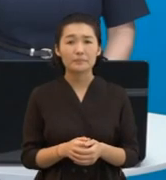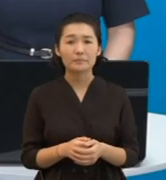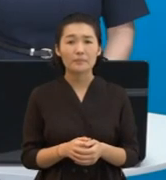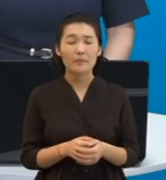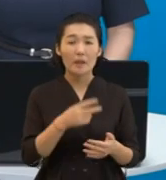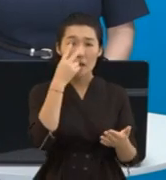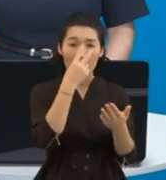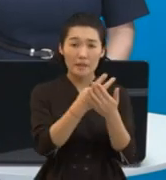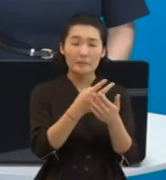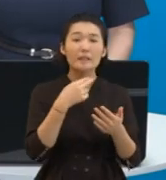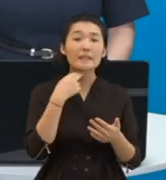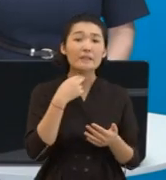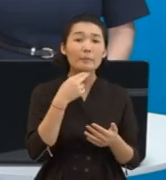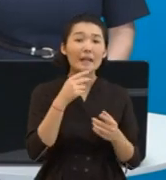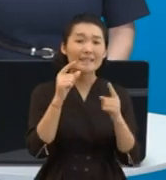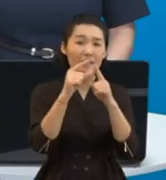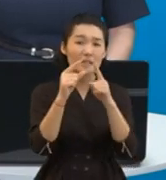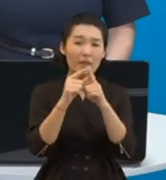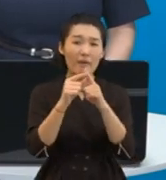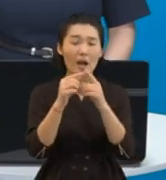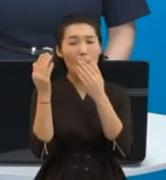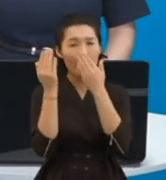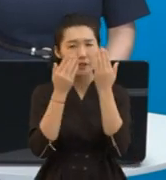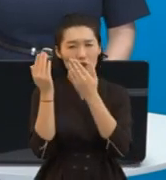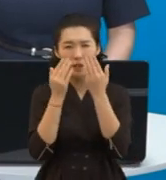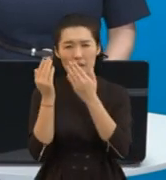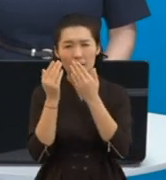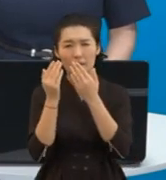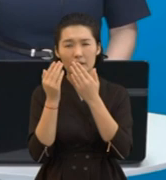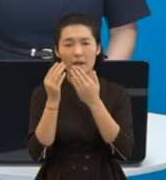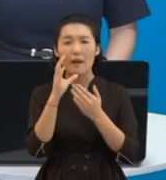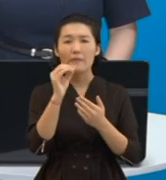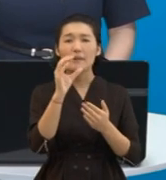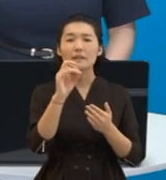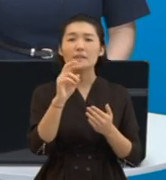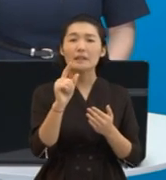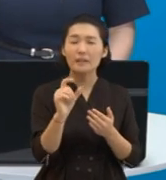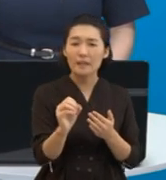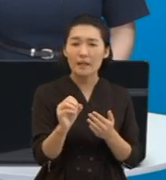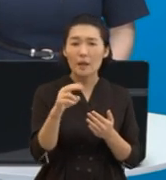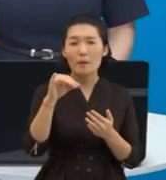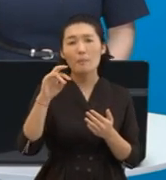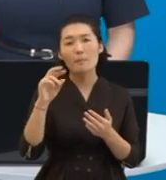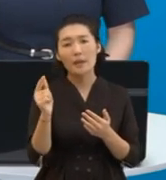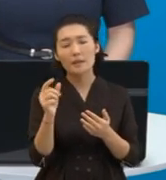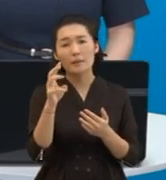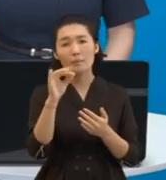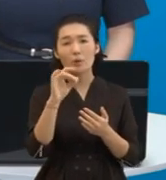посмотрите внимательно на слова прочитайте их веселье пень муравьи